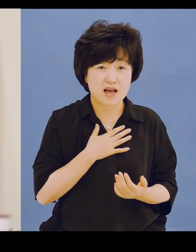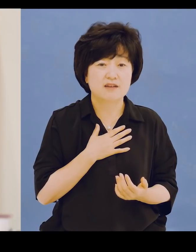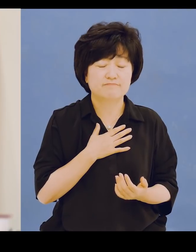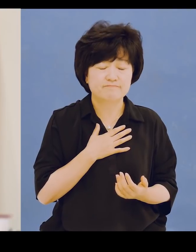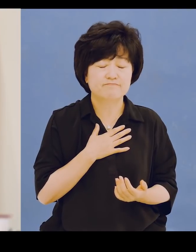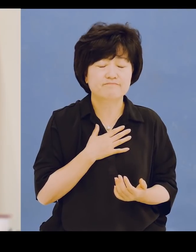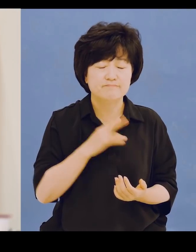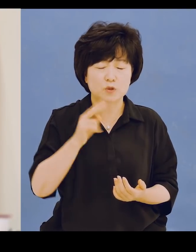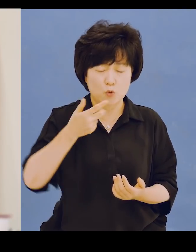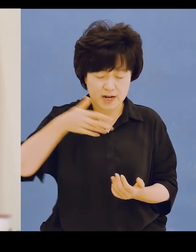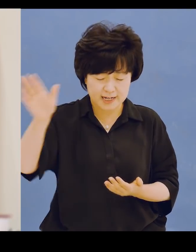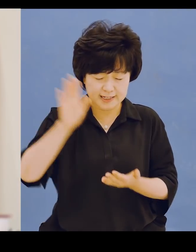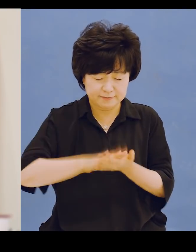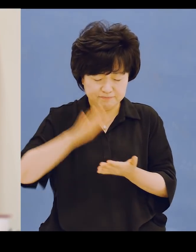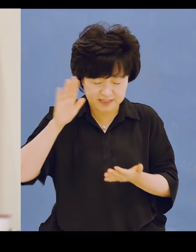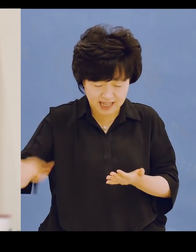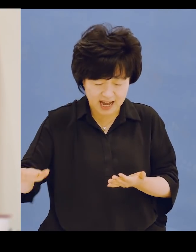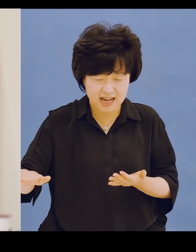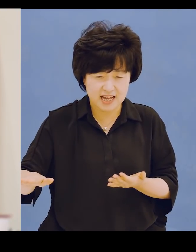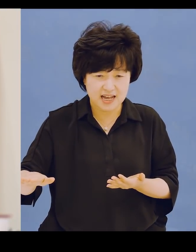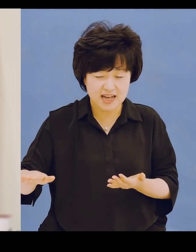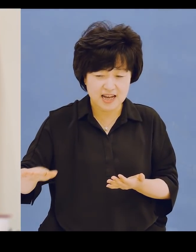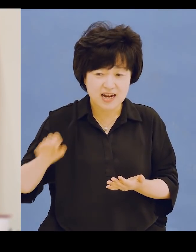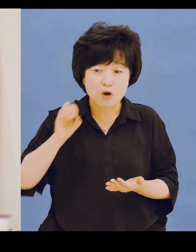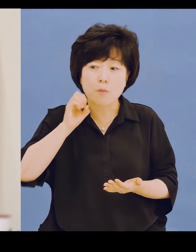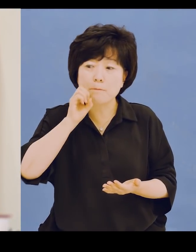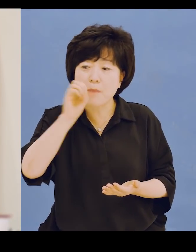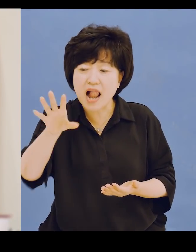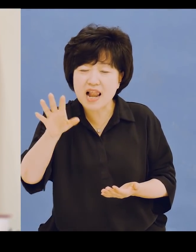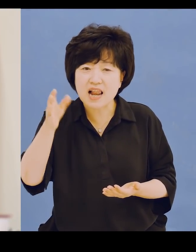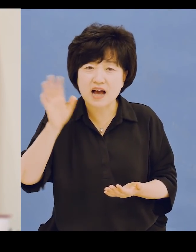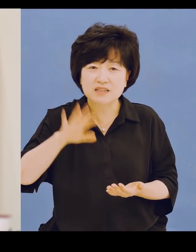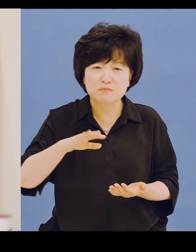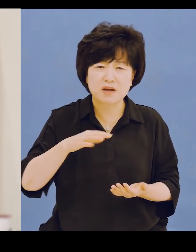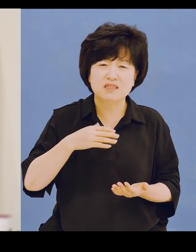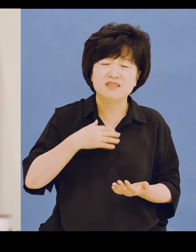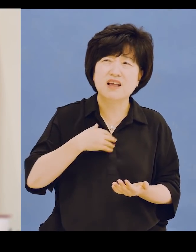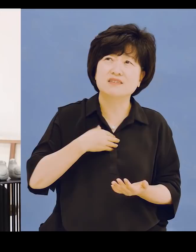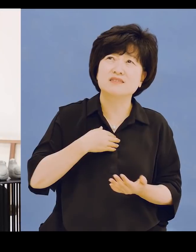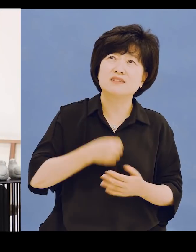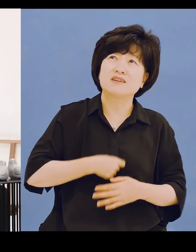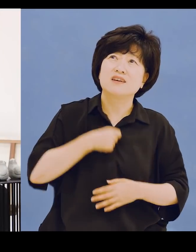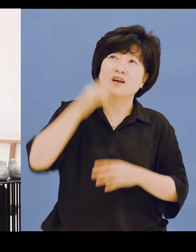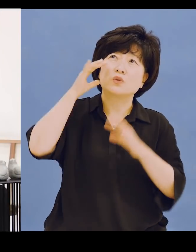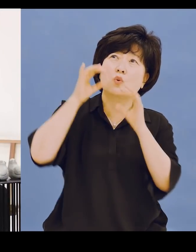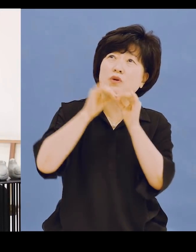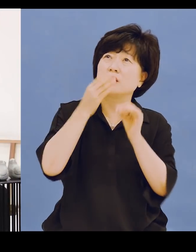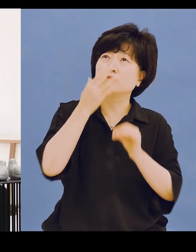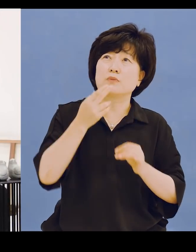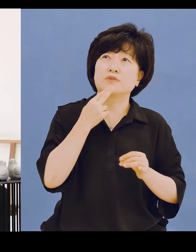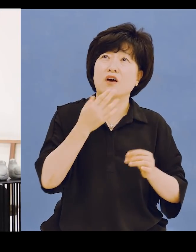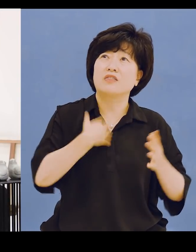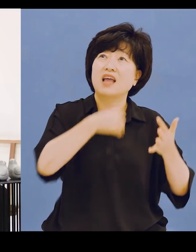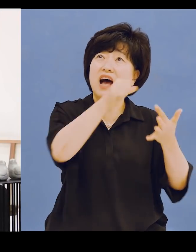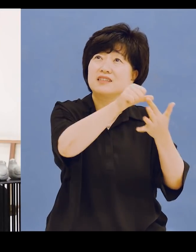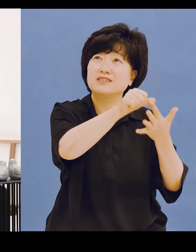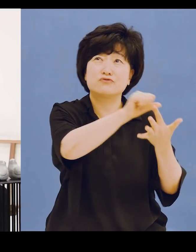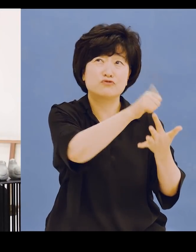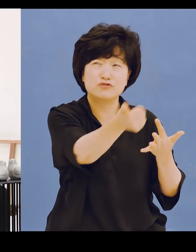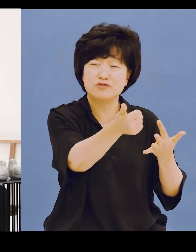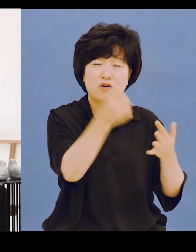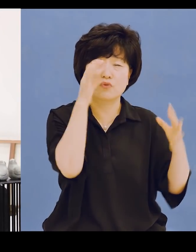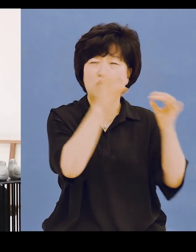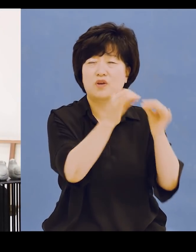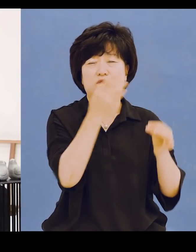그렇게 하겠습니다라고 토해놓지만 내가 그 다음에 기도했어요. 네. 그러나 나는 동의할 수 없어요. 우리 아들이 죽는 걸 동의할 수